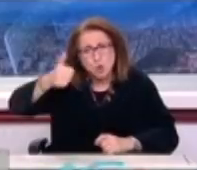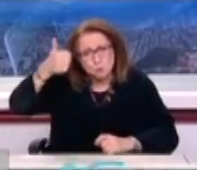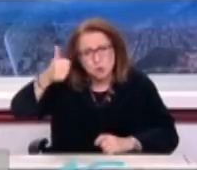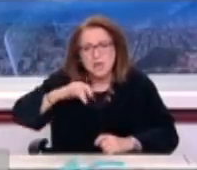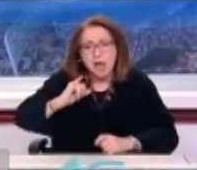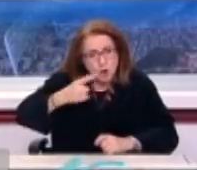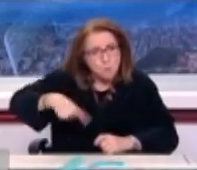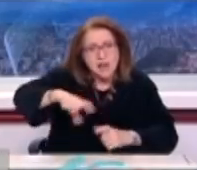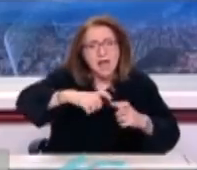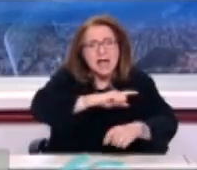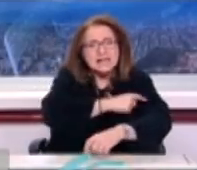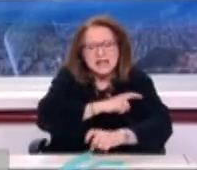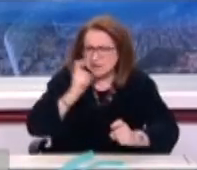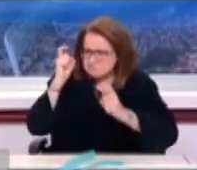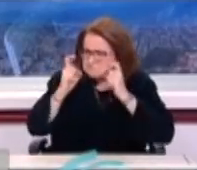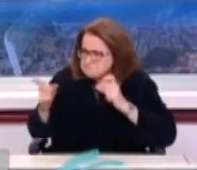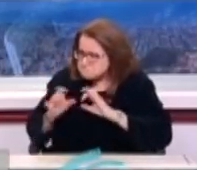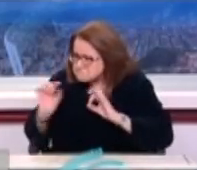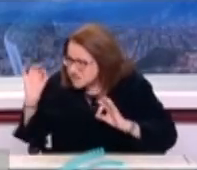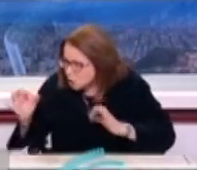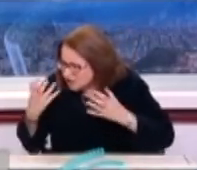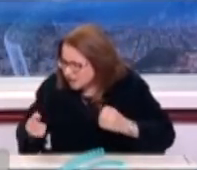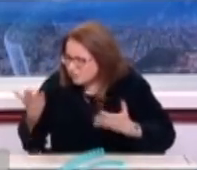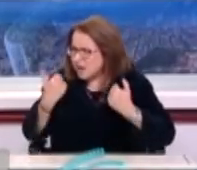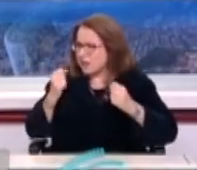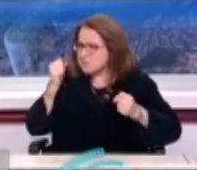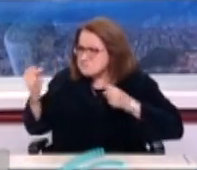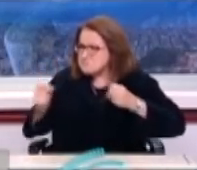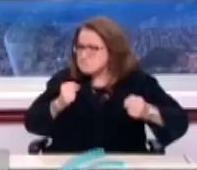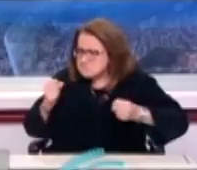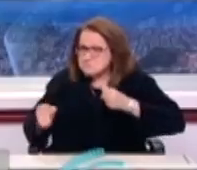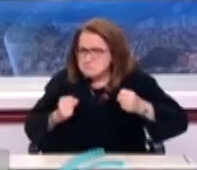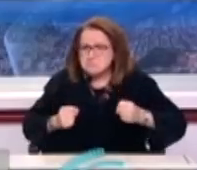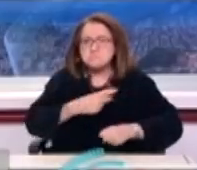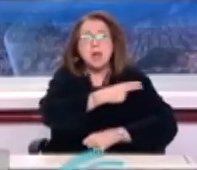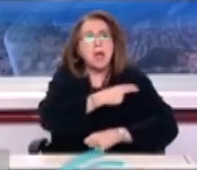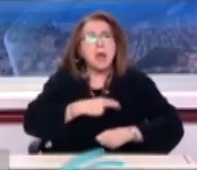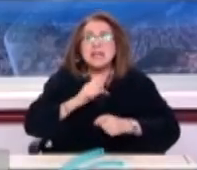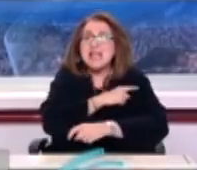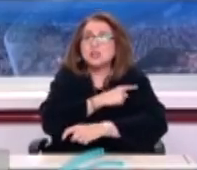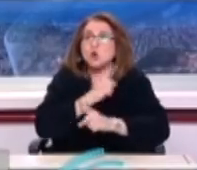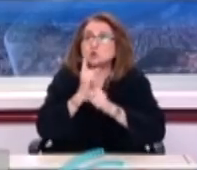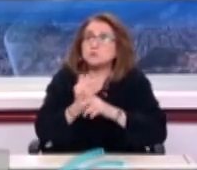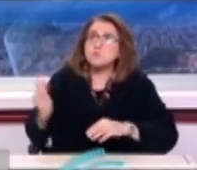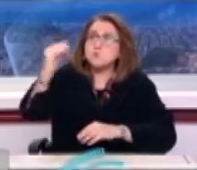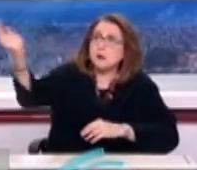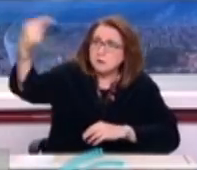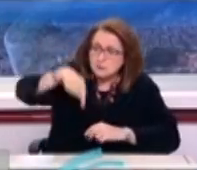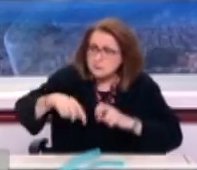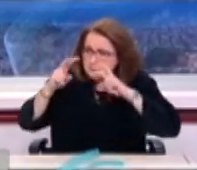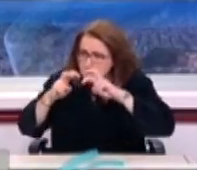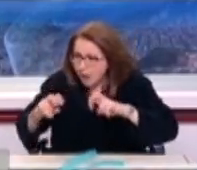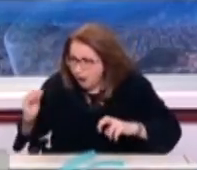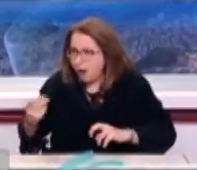εβδομάδες περίπου, οι άνθρωποι που ανήκουμε σε αυτή την επιτελική ομάδα και σκεφτόμαστε γι' αυτό τον ιό, γνωρίζουμε ότι ο